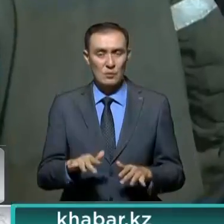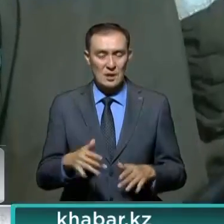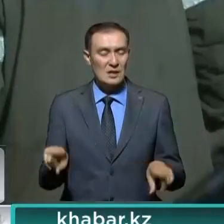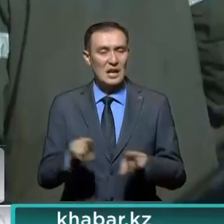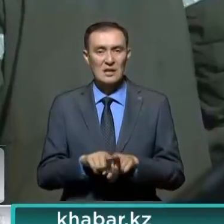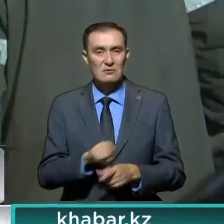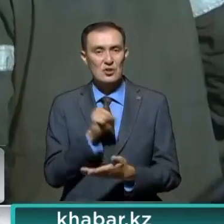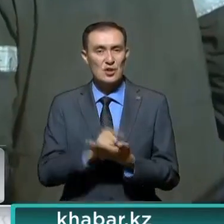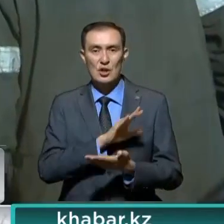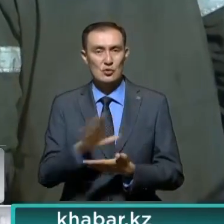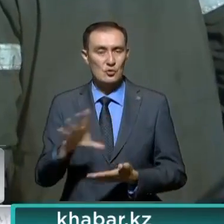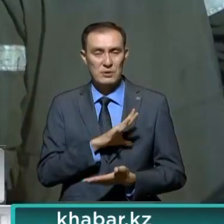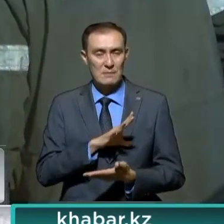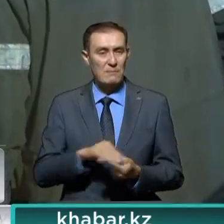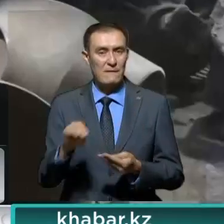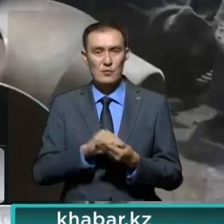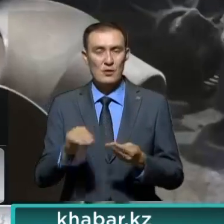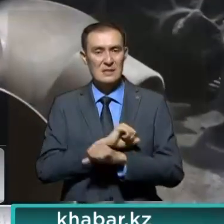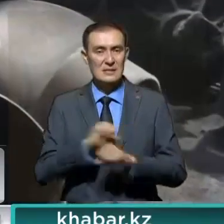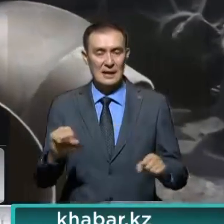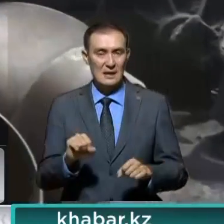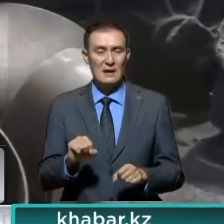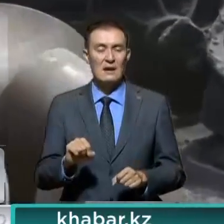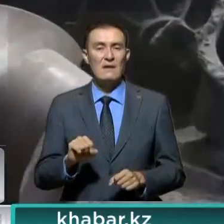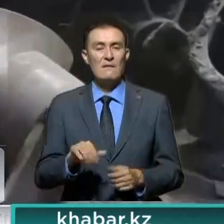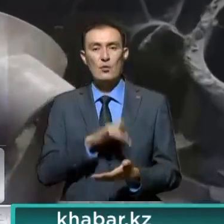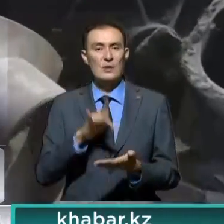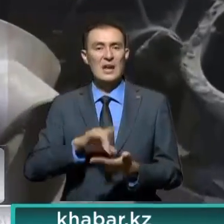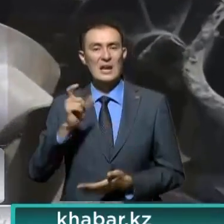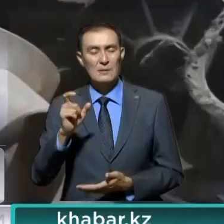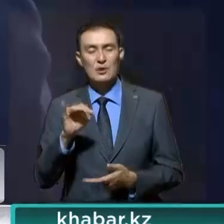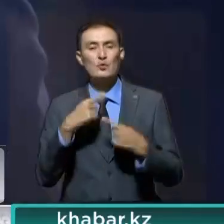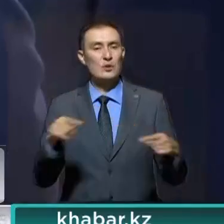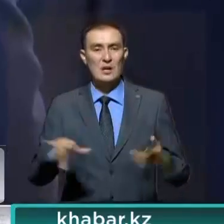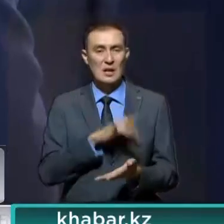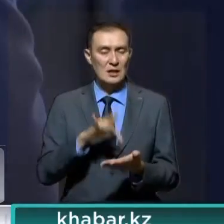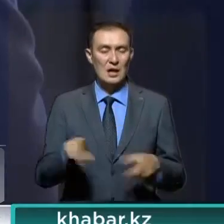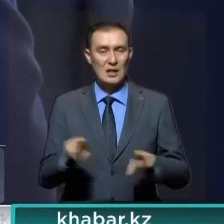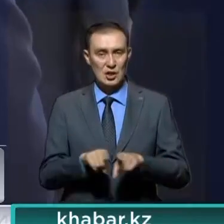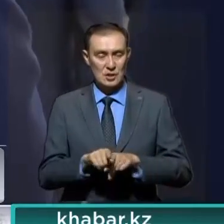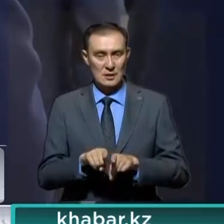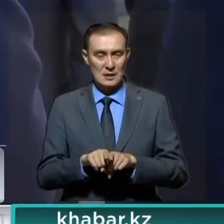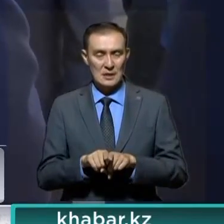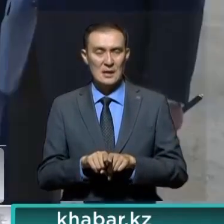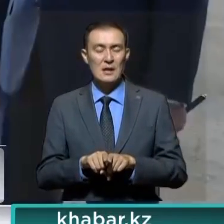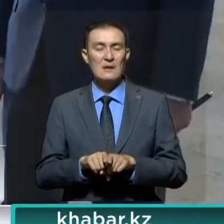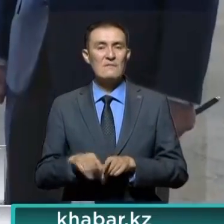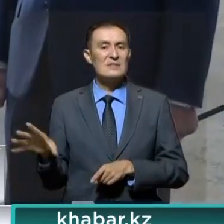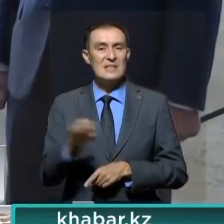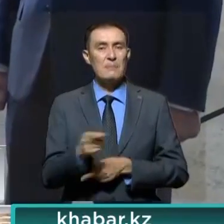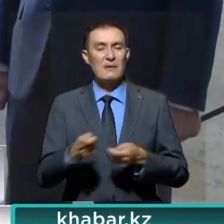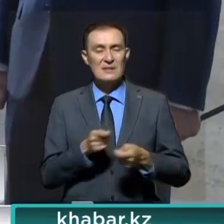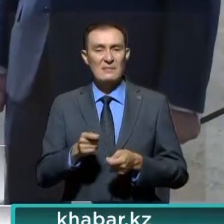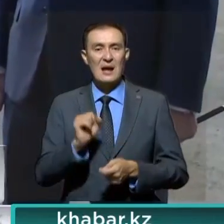случае повторяться не может. Ни в этом городе, ни в других городах. Это ответственность правительства и всех акимов.